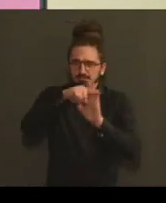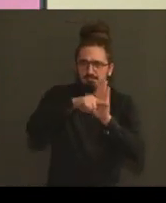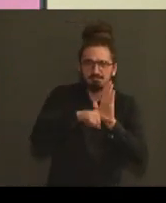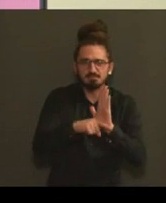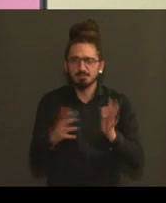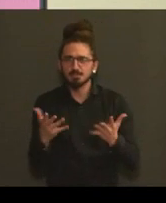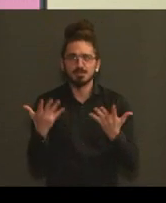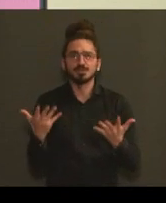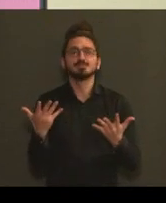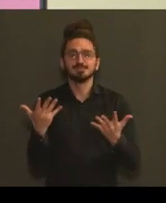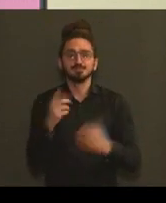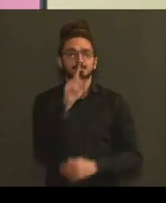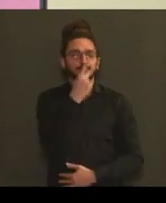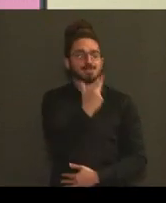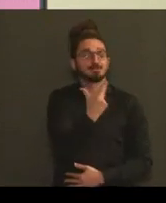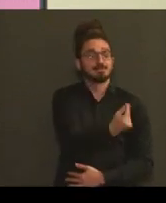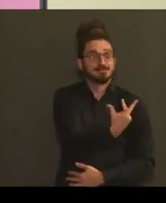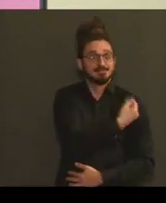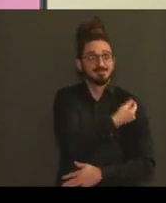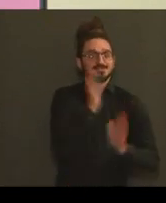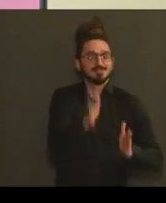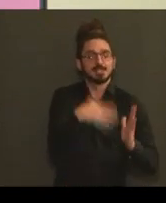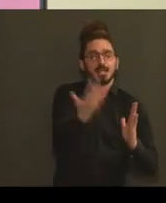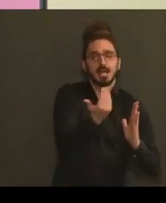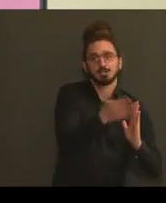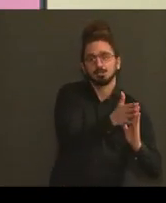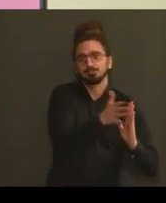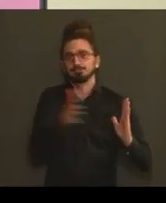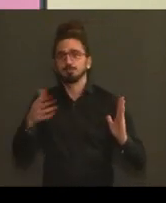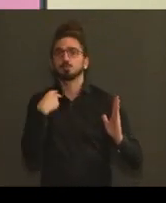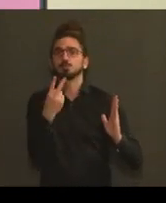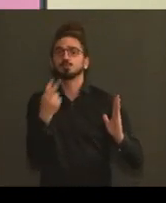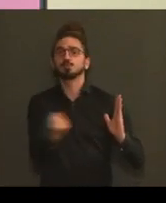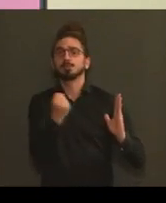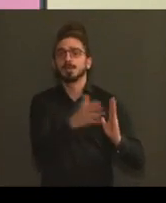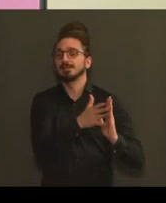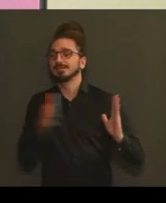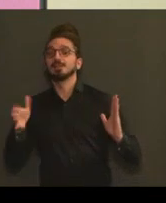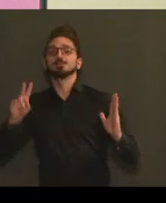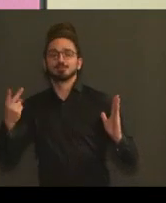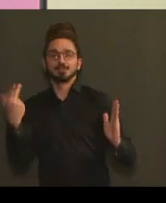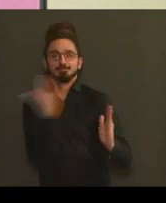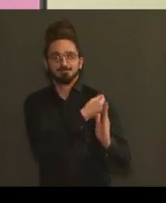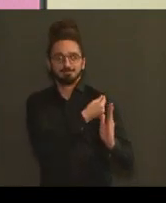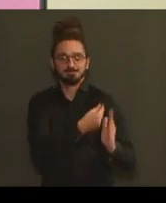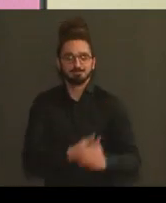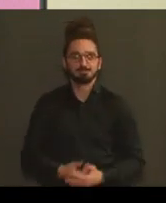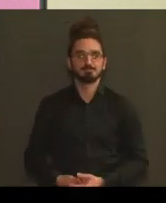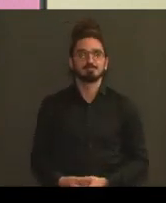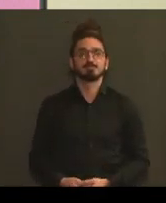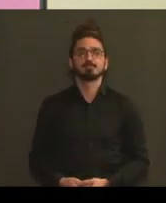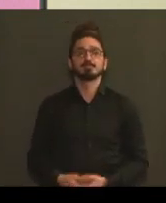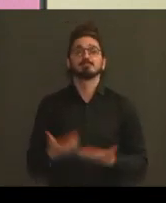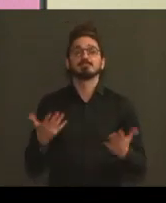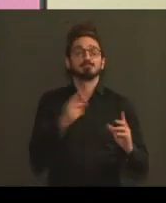et pas 4 à 8 semaines, mais 12 semaines d'intervalle entre les deux injections, il faut bien savoir qu'on a alors une efficacité de l'ordre